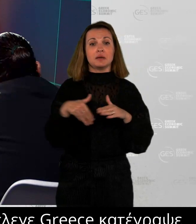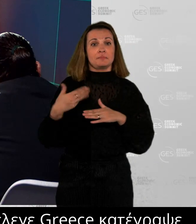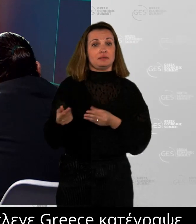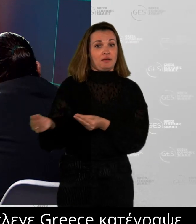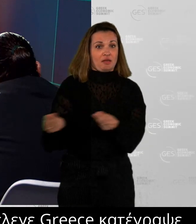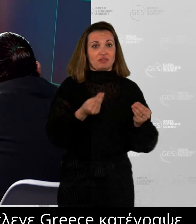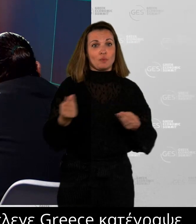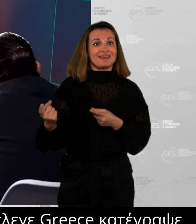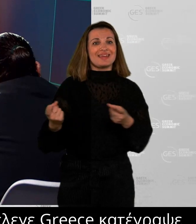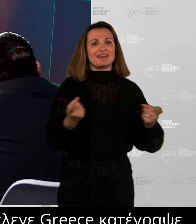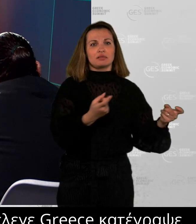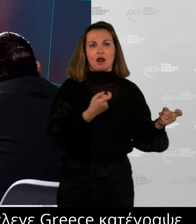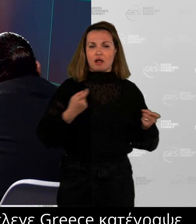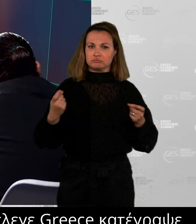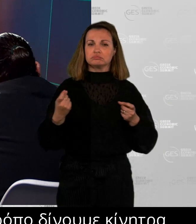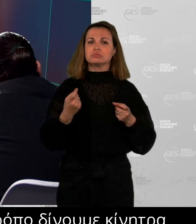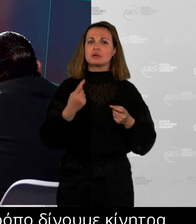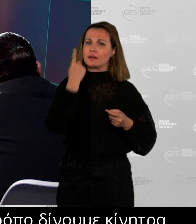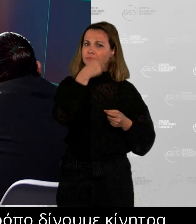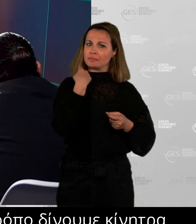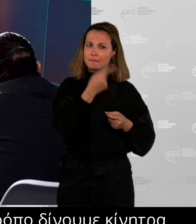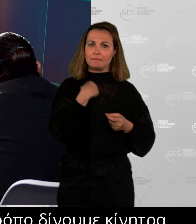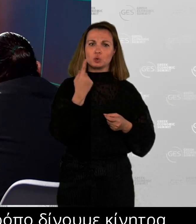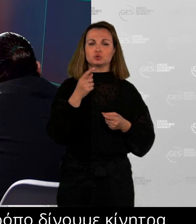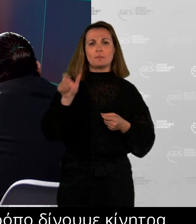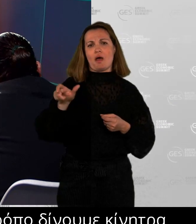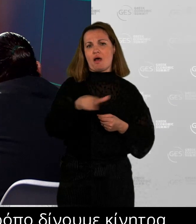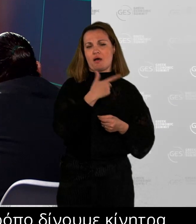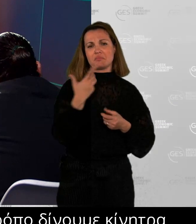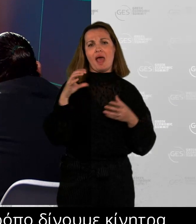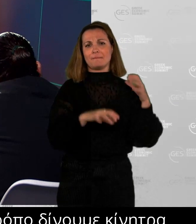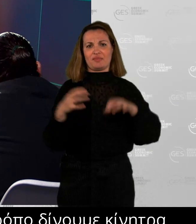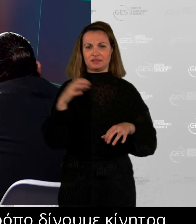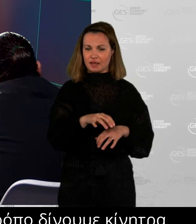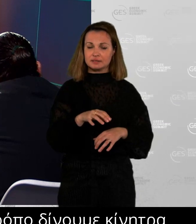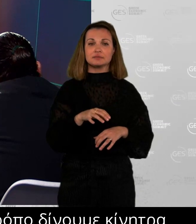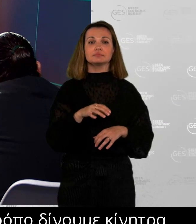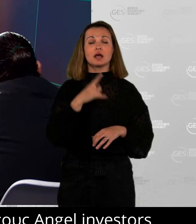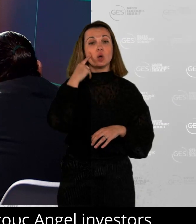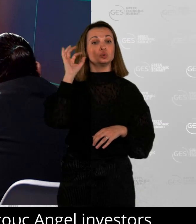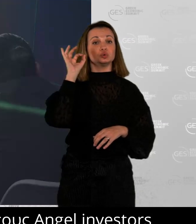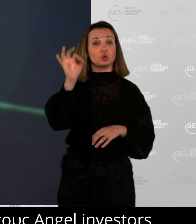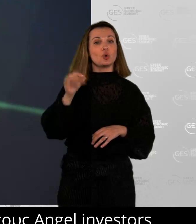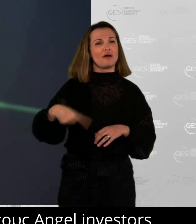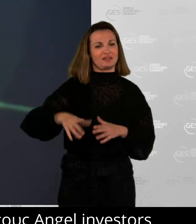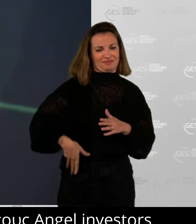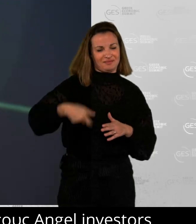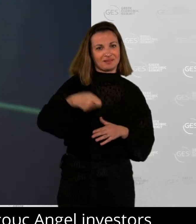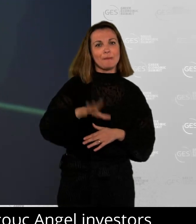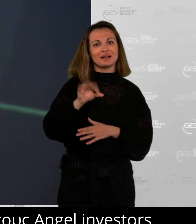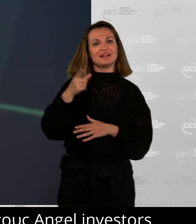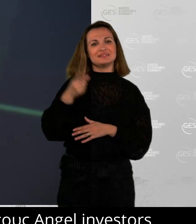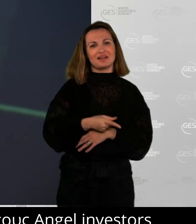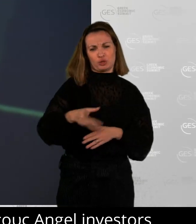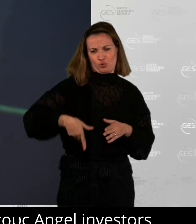φυσικά πρόσωπα, στους angel investors, λοιπόν, έτσι ώστε το 50% της επένδυσής τους να εκπίπτει από το φορολογητέο εισόδημα.